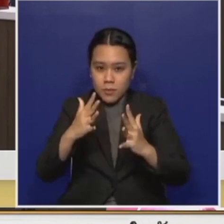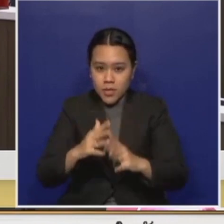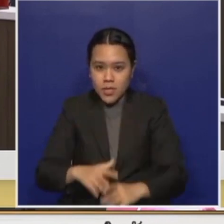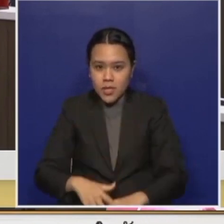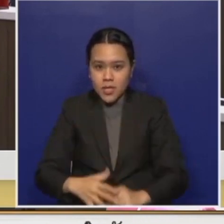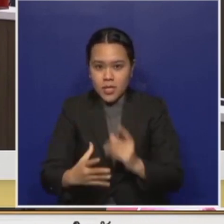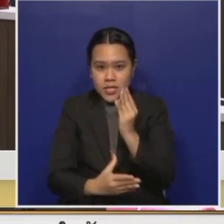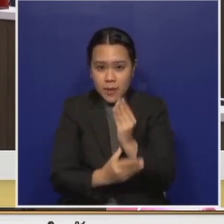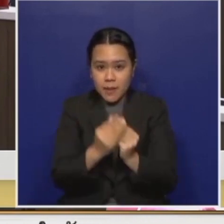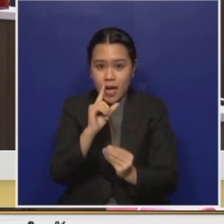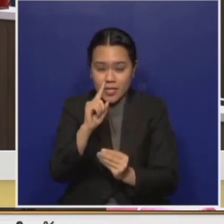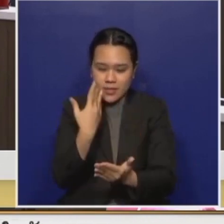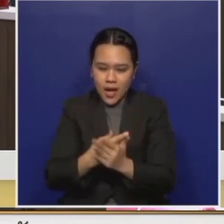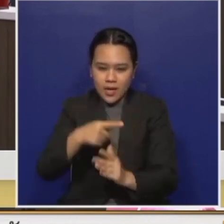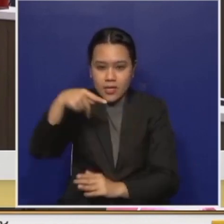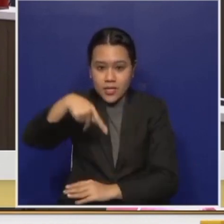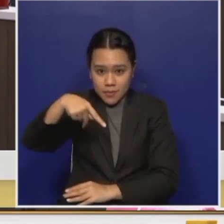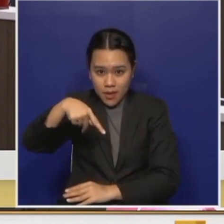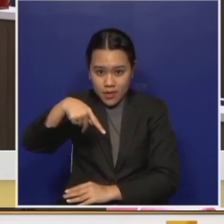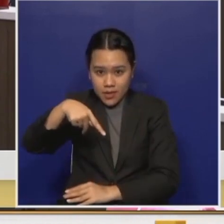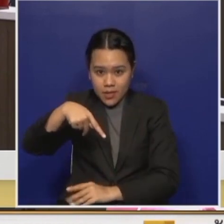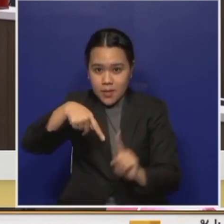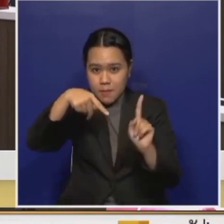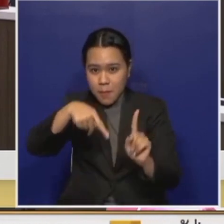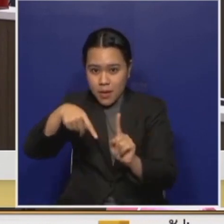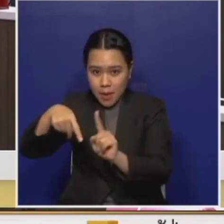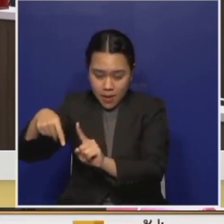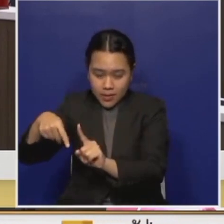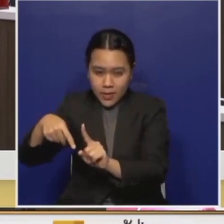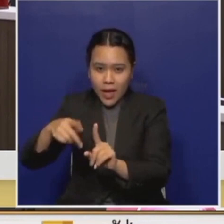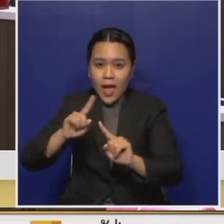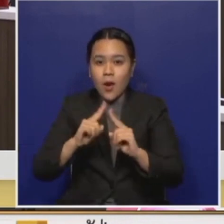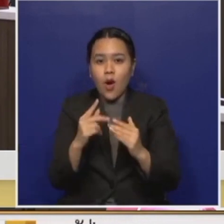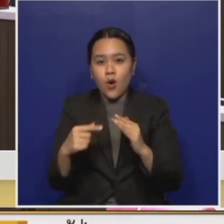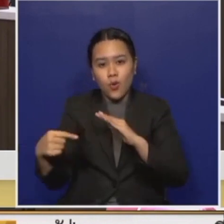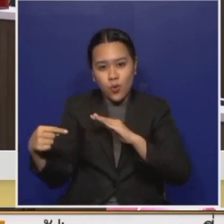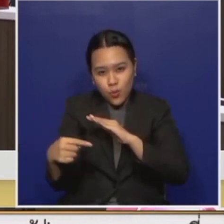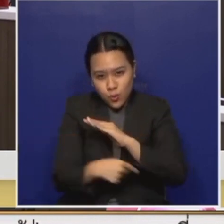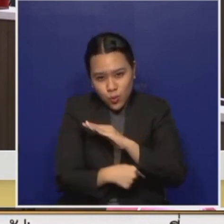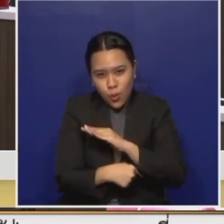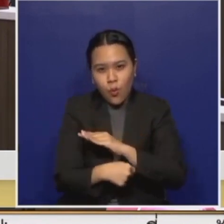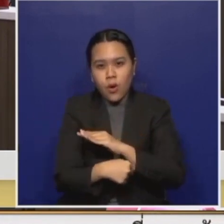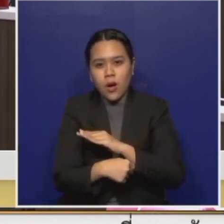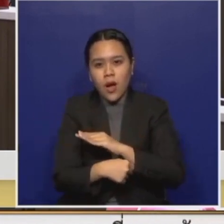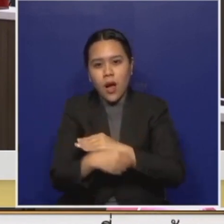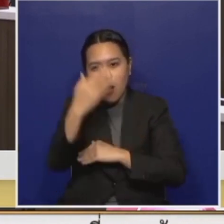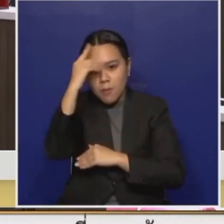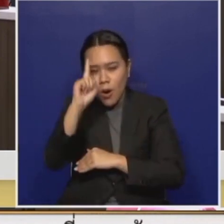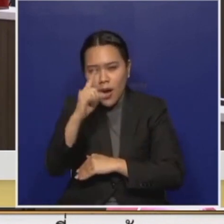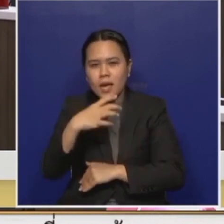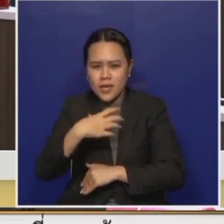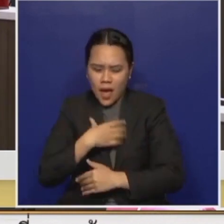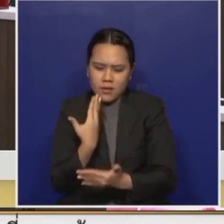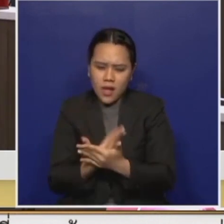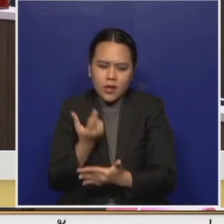ธิยละพันด์่ที่โกงที่แบบจำเป็ทสุดเพาเขาต้กเงินสธรมธทราไครั